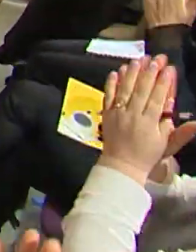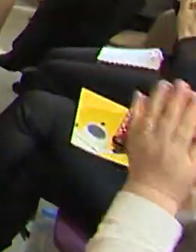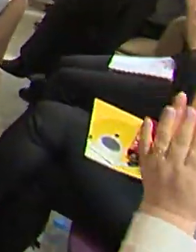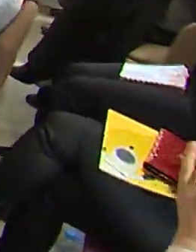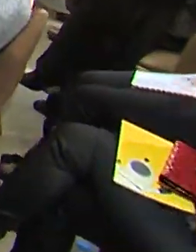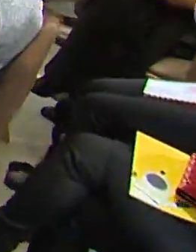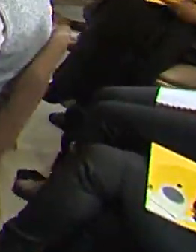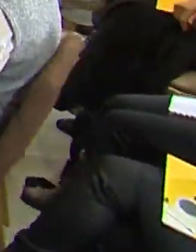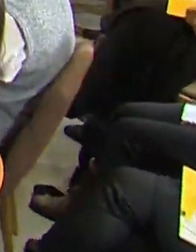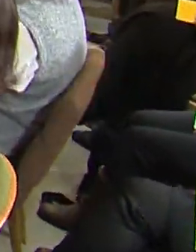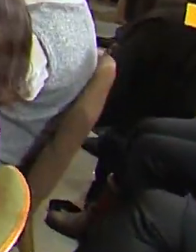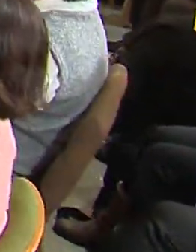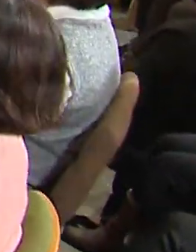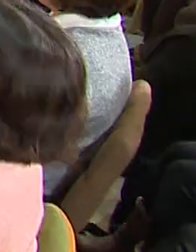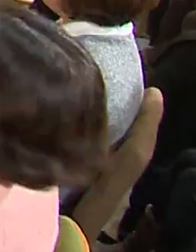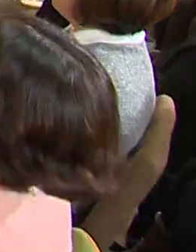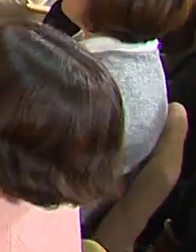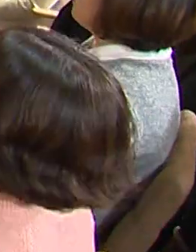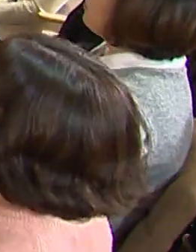감사합니다.